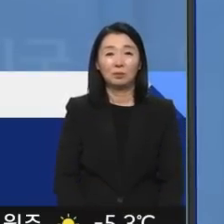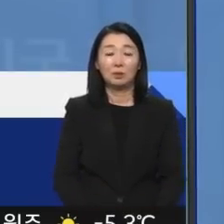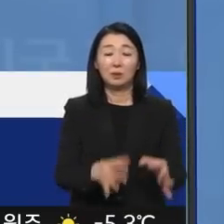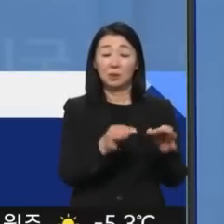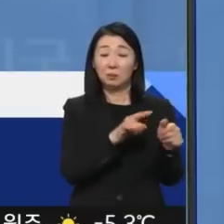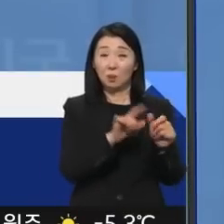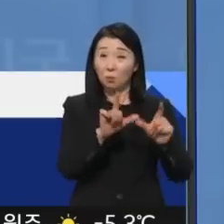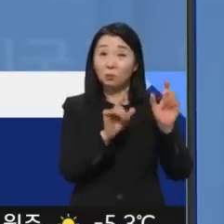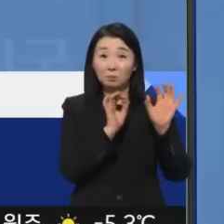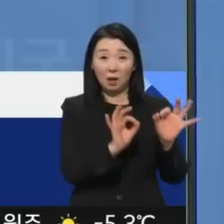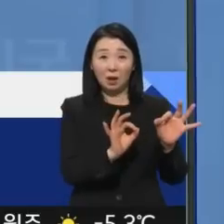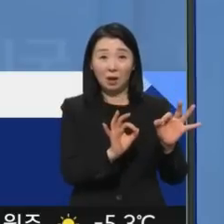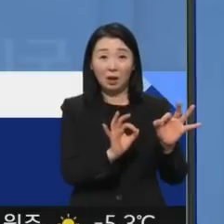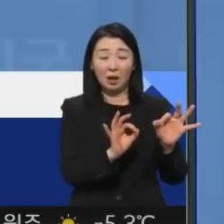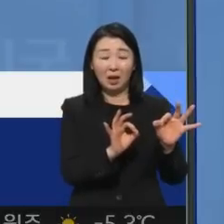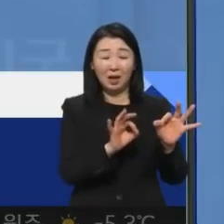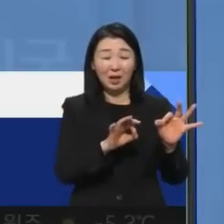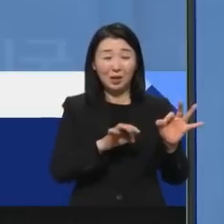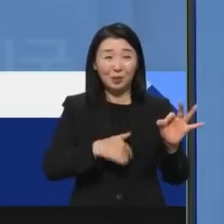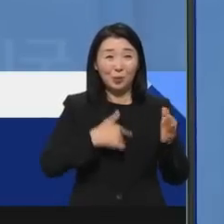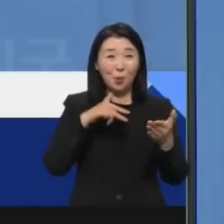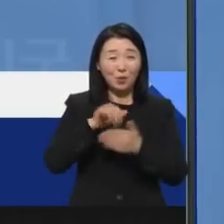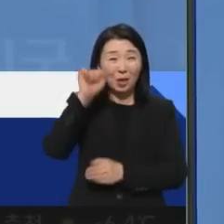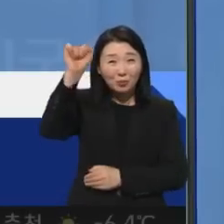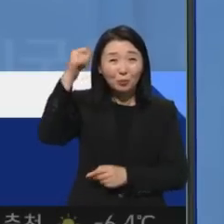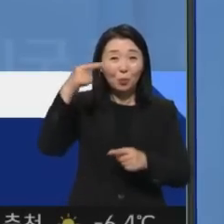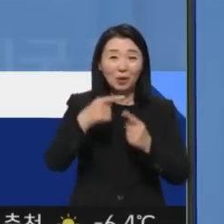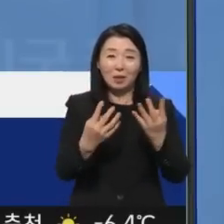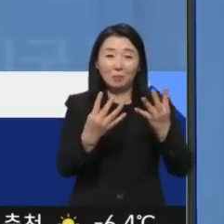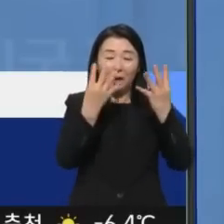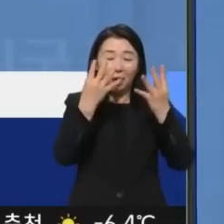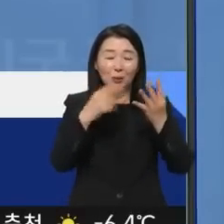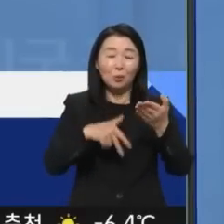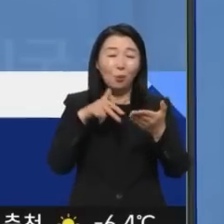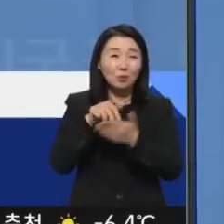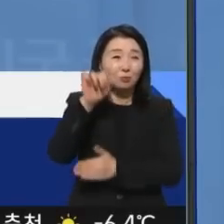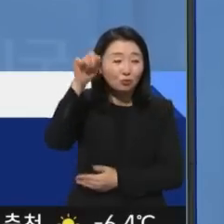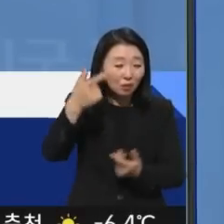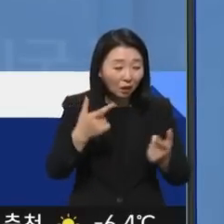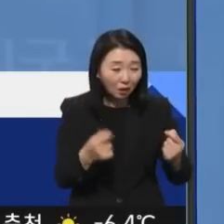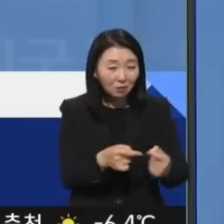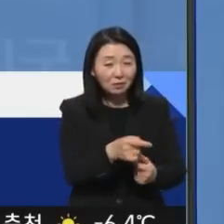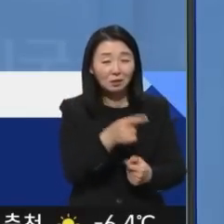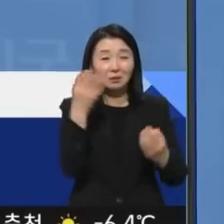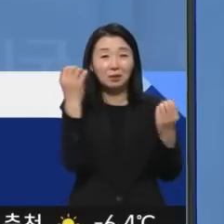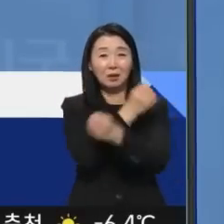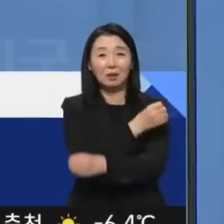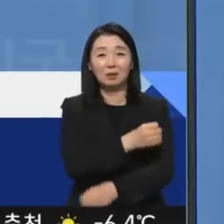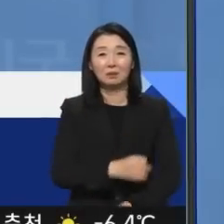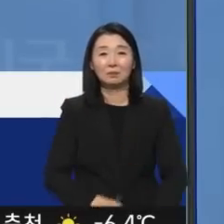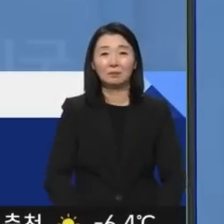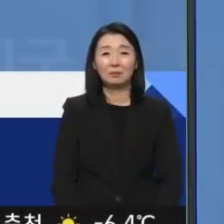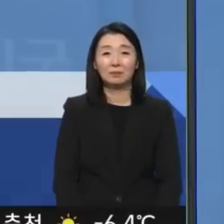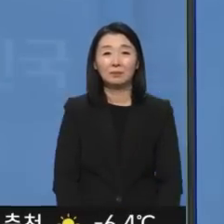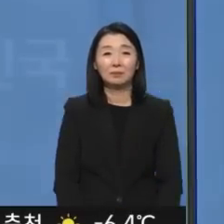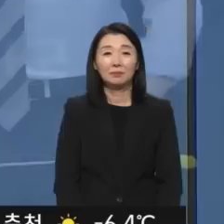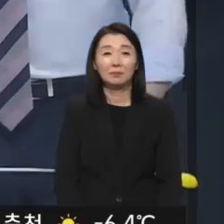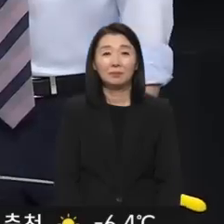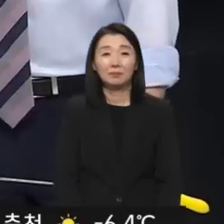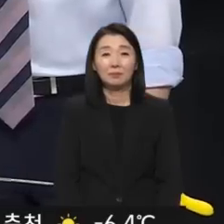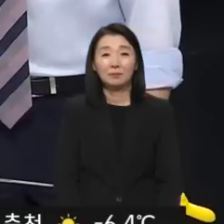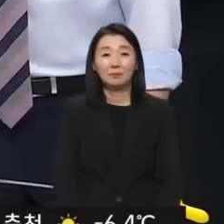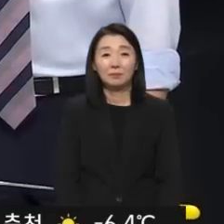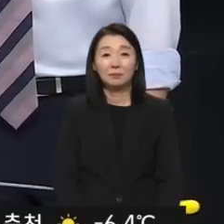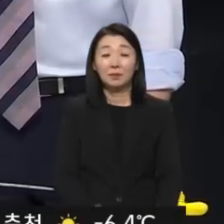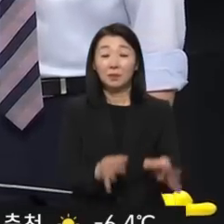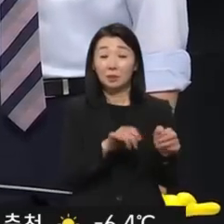지사의 행태를 보면 독립운동하다 투옥된 독립투사라도 되는 줄 착각하겠습니다.